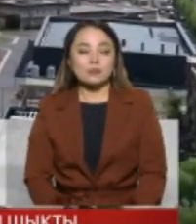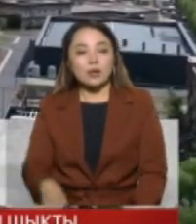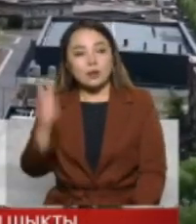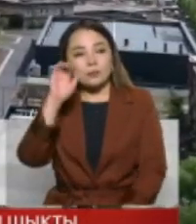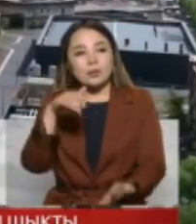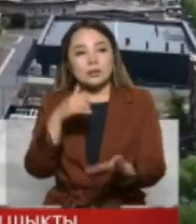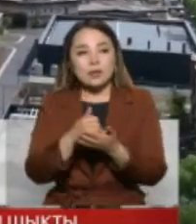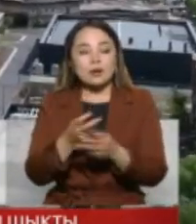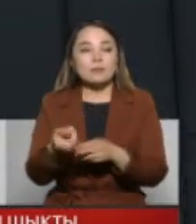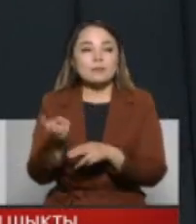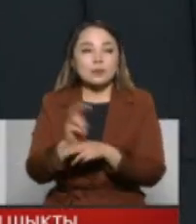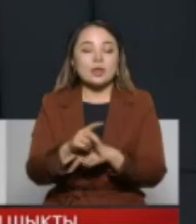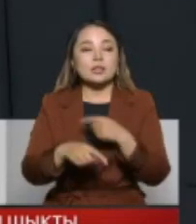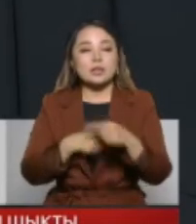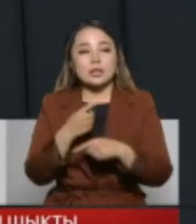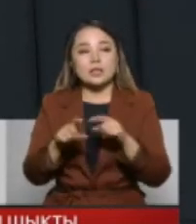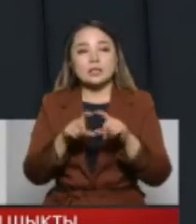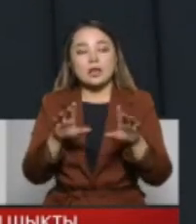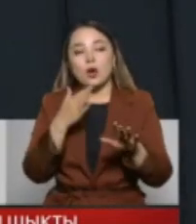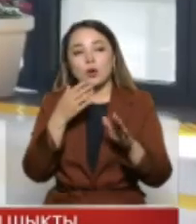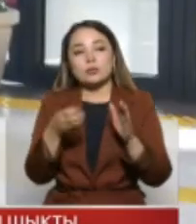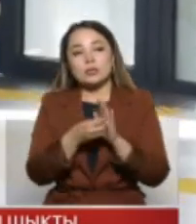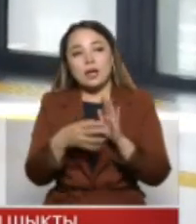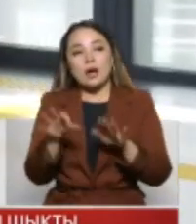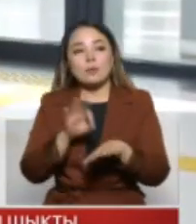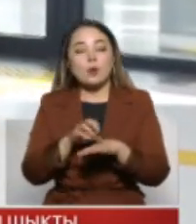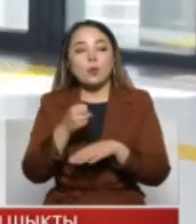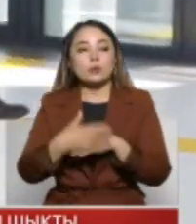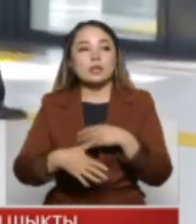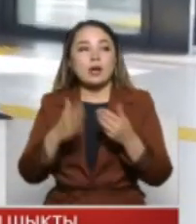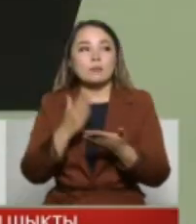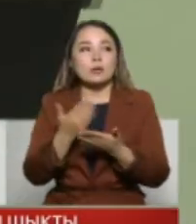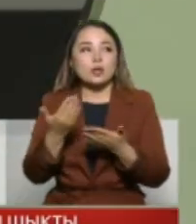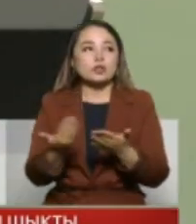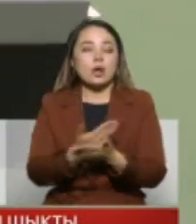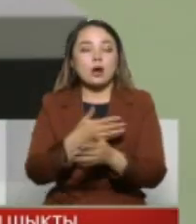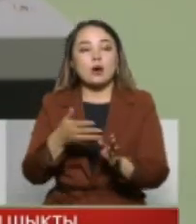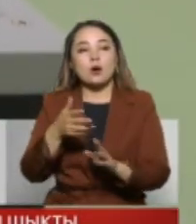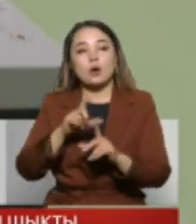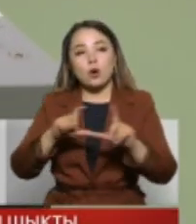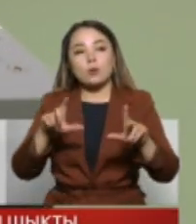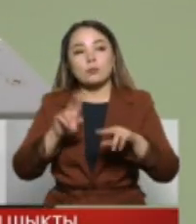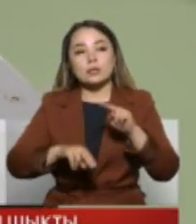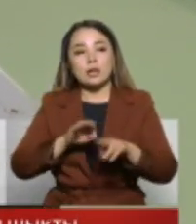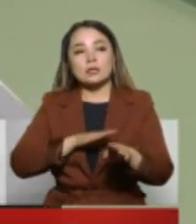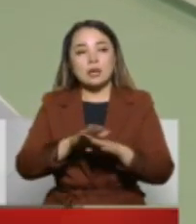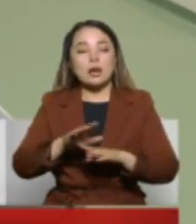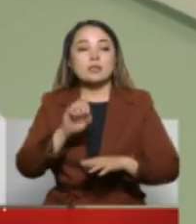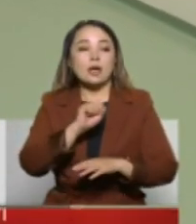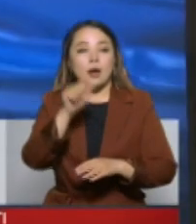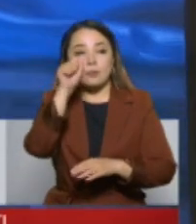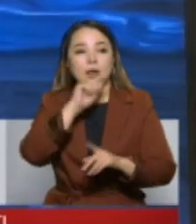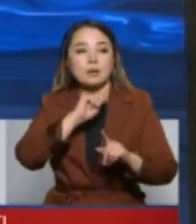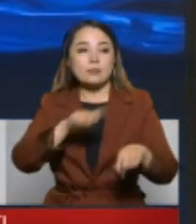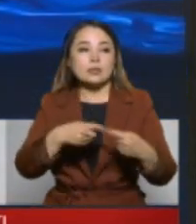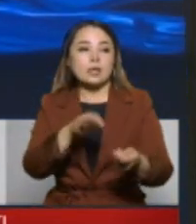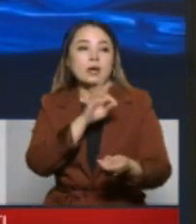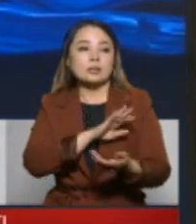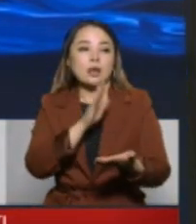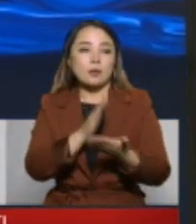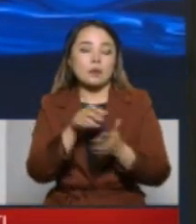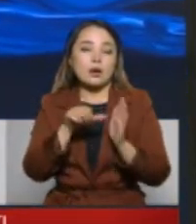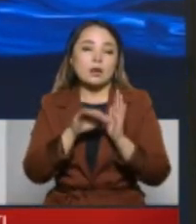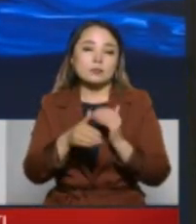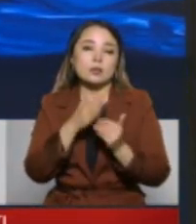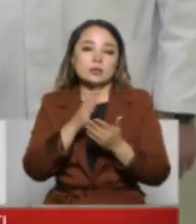Мемлекет басшысы барған келесі нысан ұлттық ғылыми онкология орталығы. Мұнда жаңа корпус салынып жатыр. Тамыз айында пайдалануға берілмек. Ол жылына